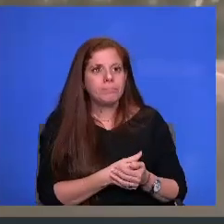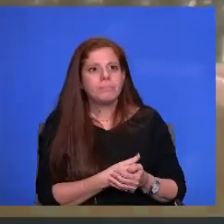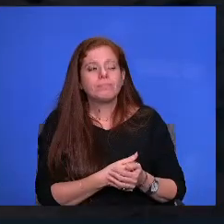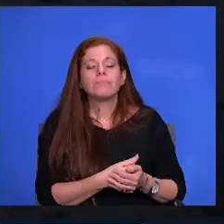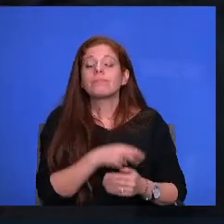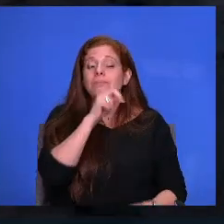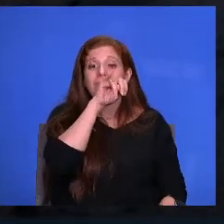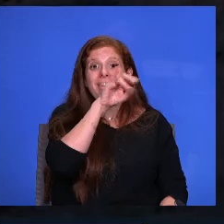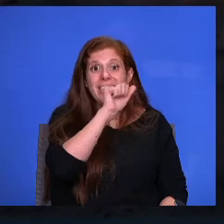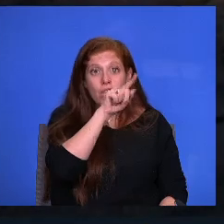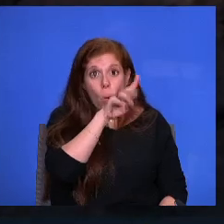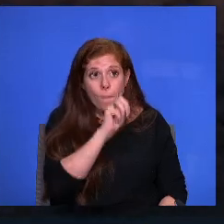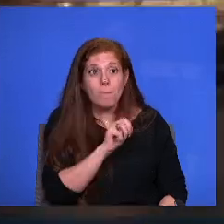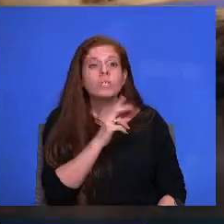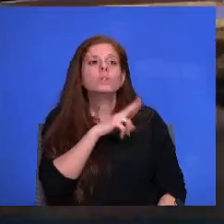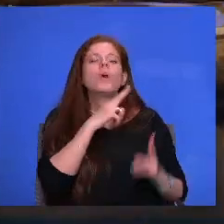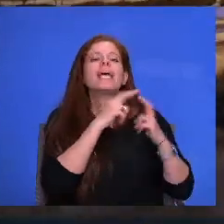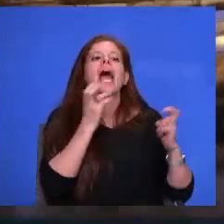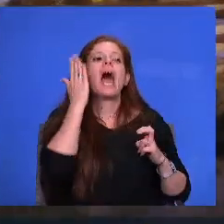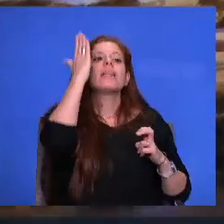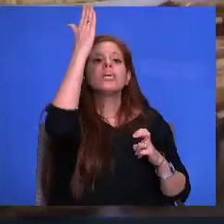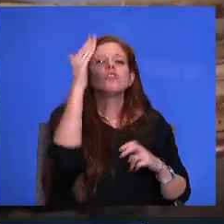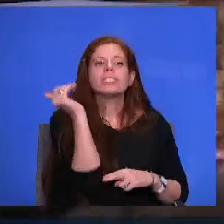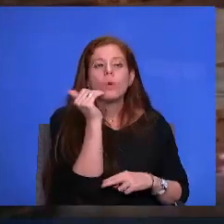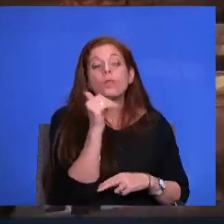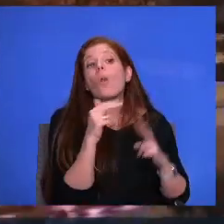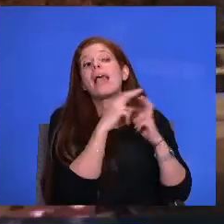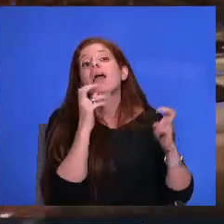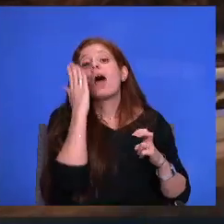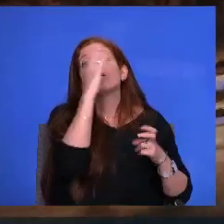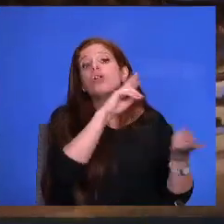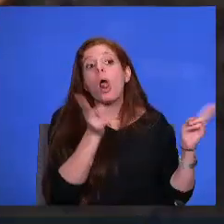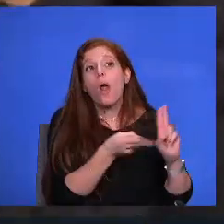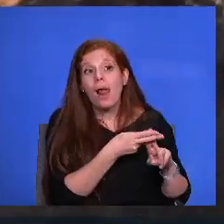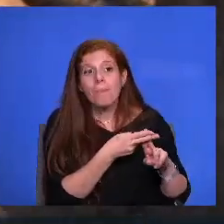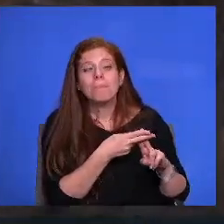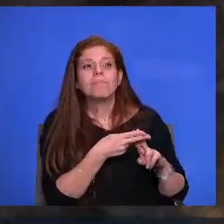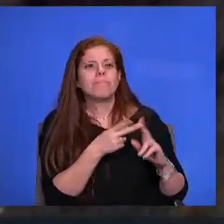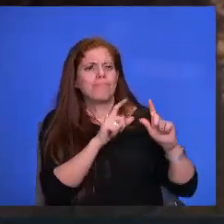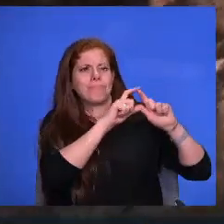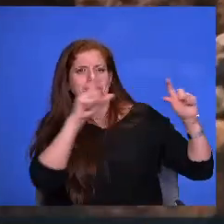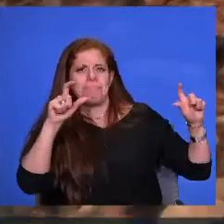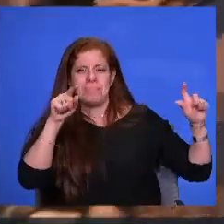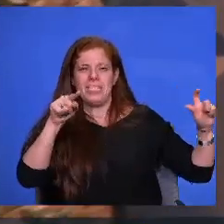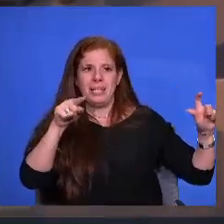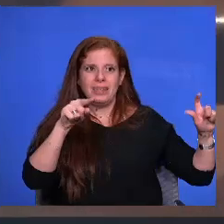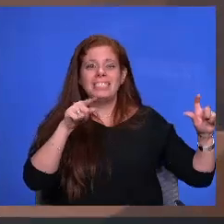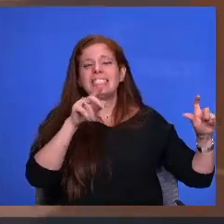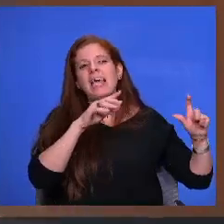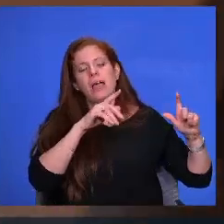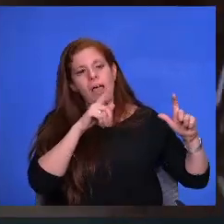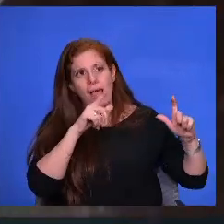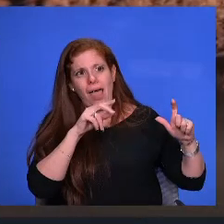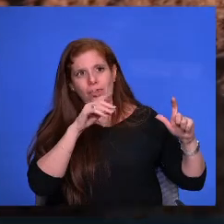העתיד של סעודיה, אולי עיר העתיד של העולם. הדליין הוא גולת הכותרת של נאום. הליין לבד זה פרויקט